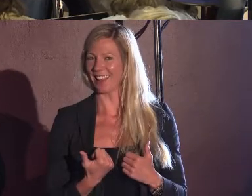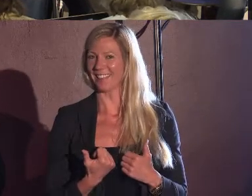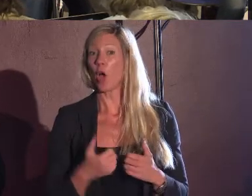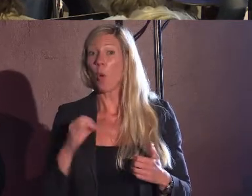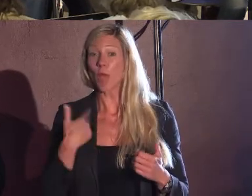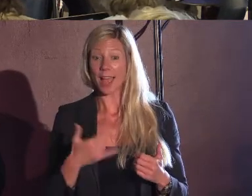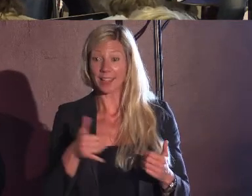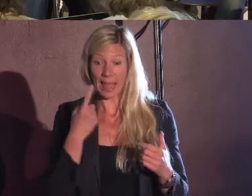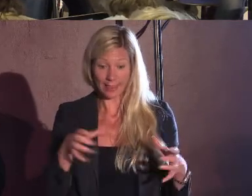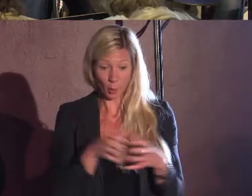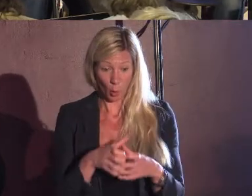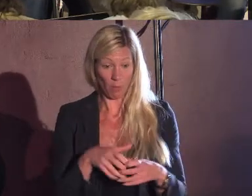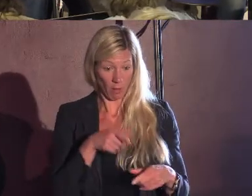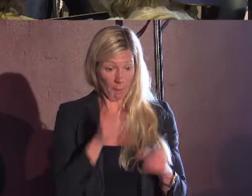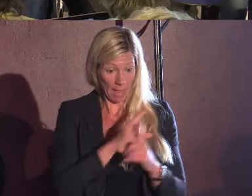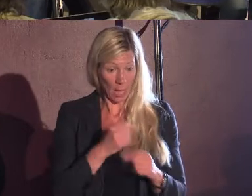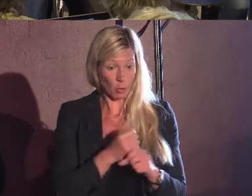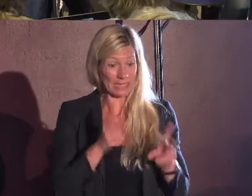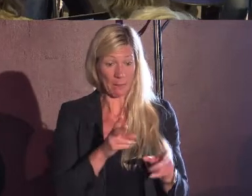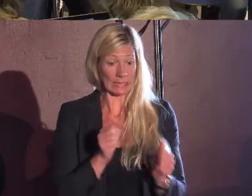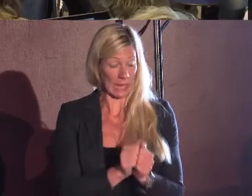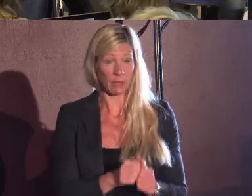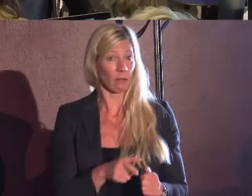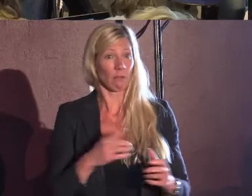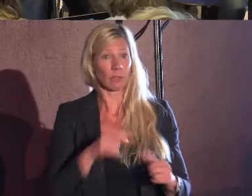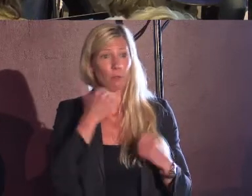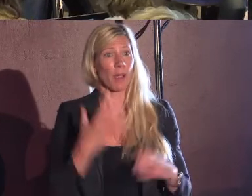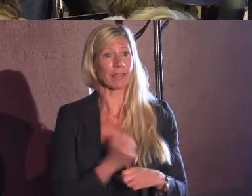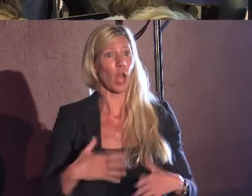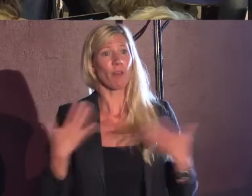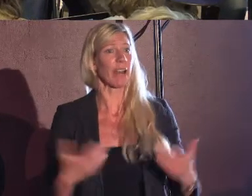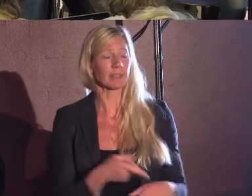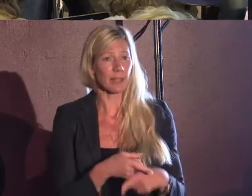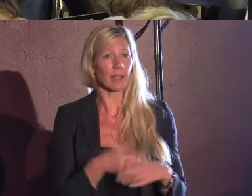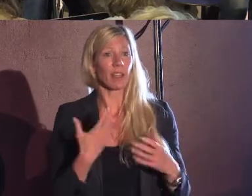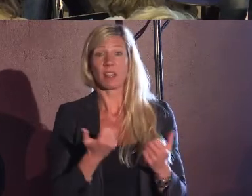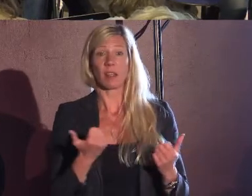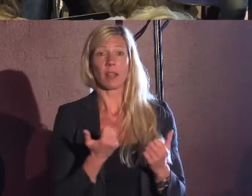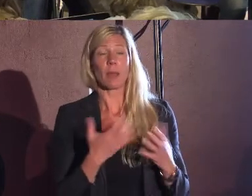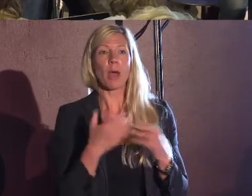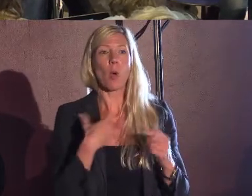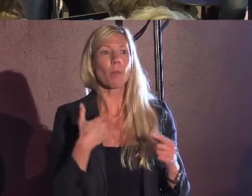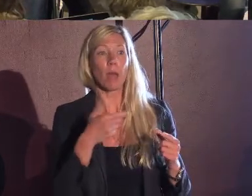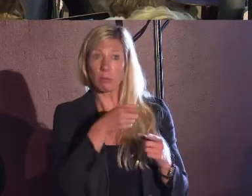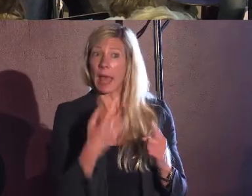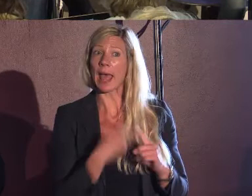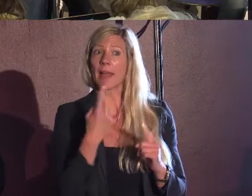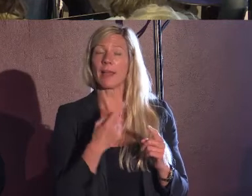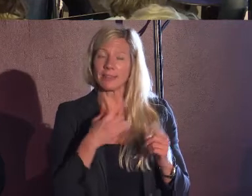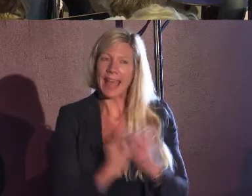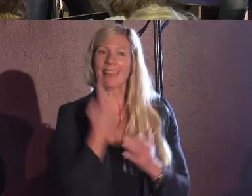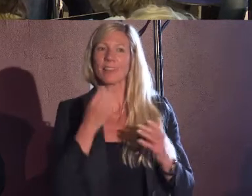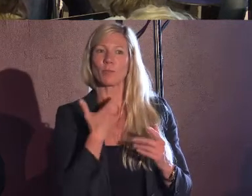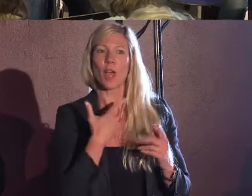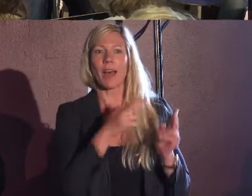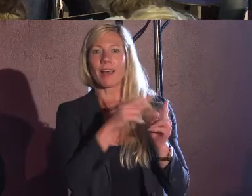med människor som arbetar på samma sätt. Det är svårt att hitta överraskningar och de dyker upp automatiskt om du flyttar i kontakt med andra. Och dessutom om du vill prata